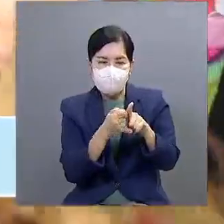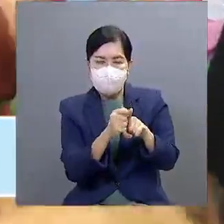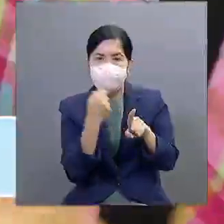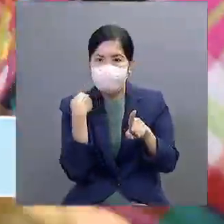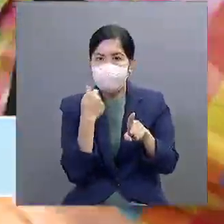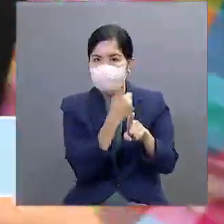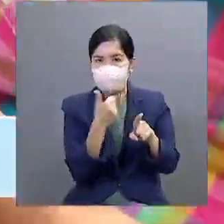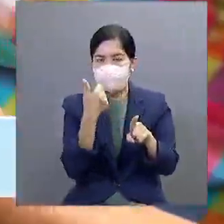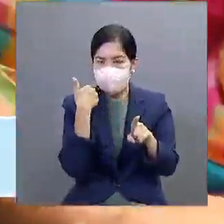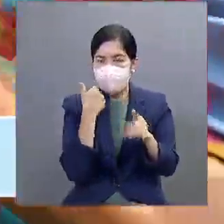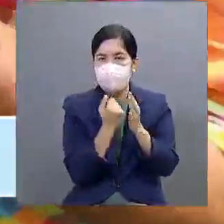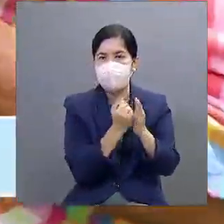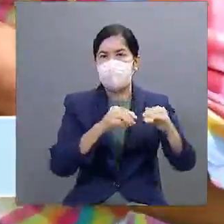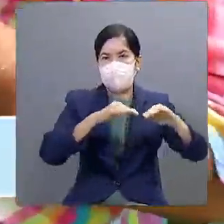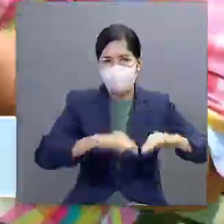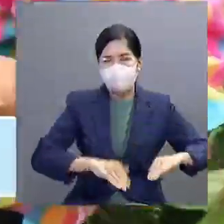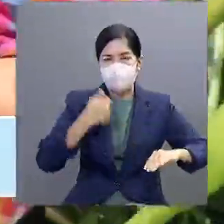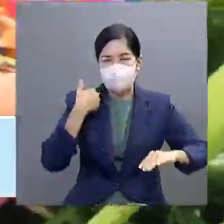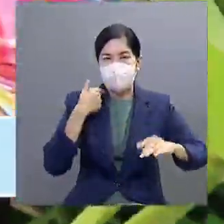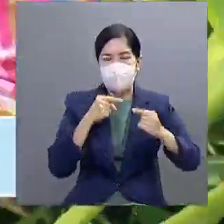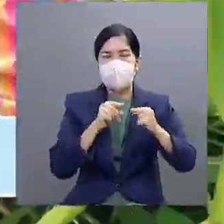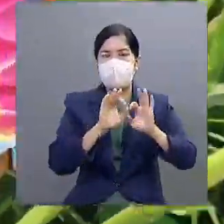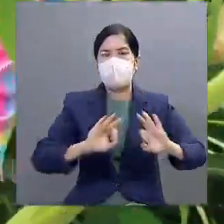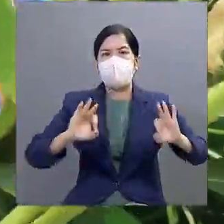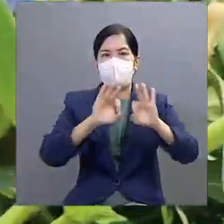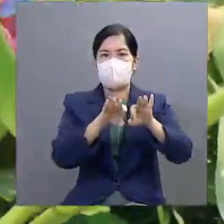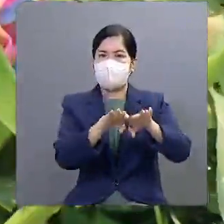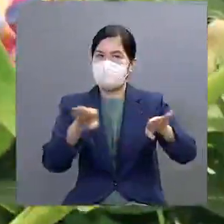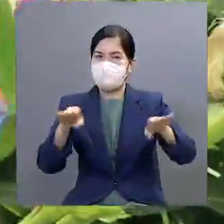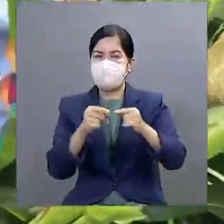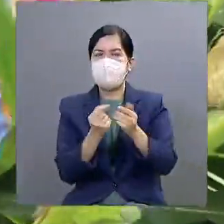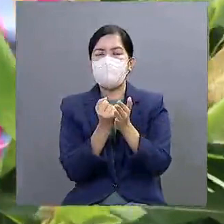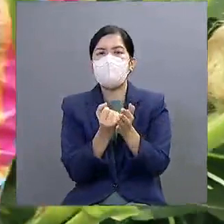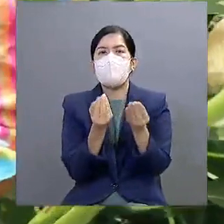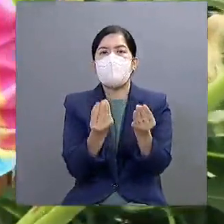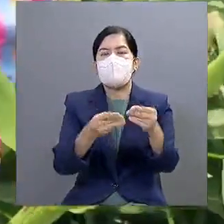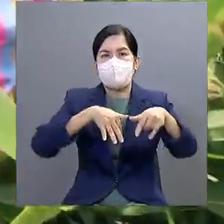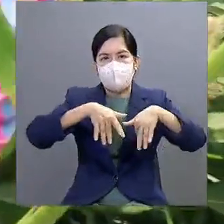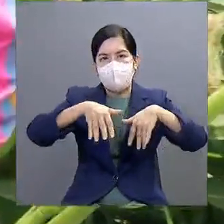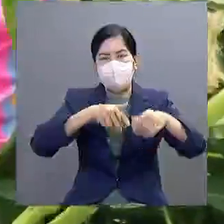ผลิตและทำให้สินค้านั้นได้มาตรฐานและยังช่วยสร้างความมั่นใจต่อผู้บริโภคอีกด้วยค่ะ